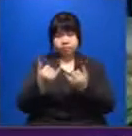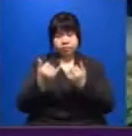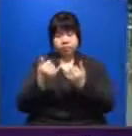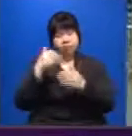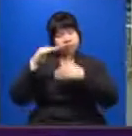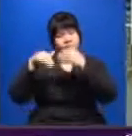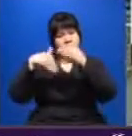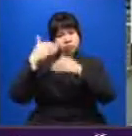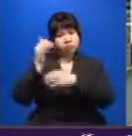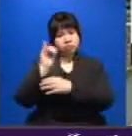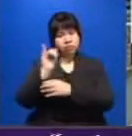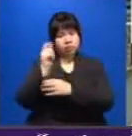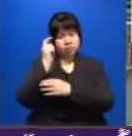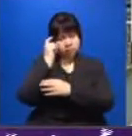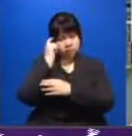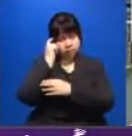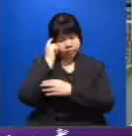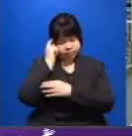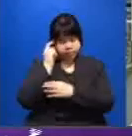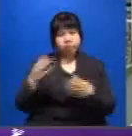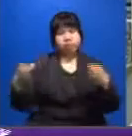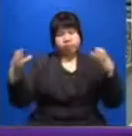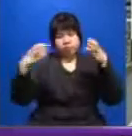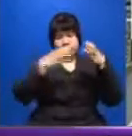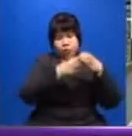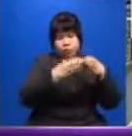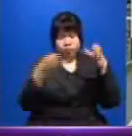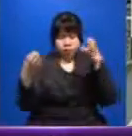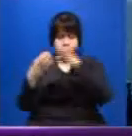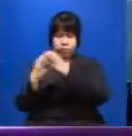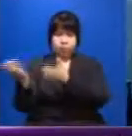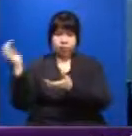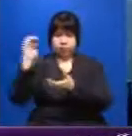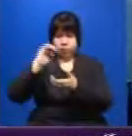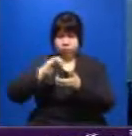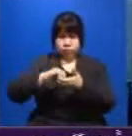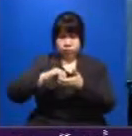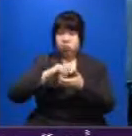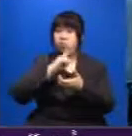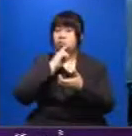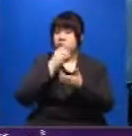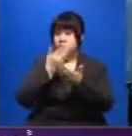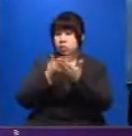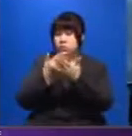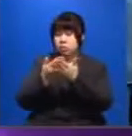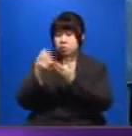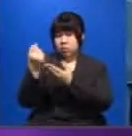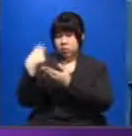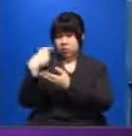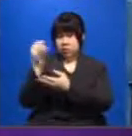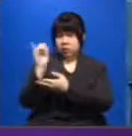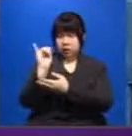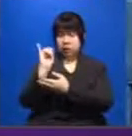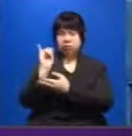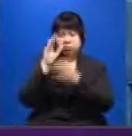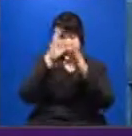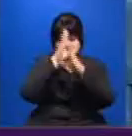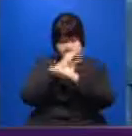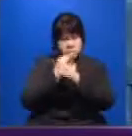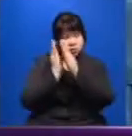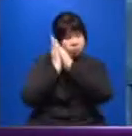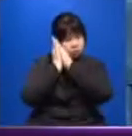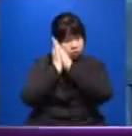คืบหน้าจึงตัดสินใจรวมกลุ่มกันอีกครั้งและหากยังไม่ได้รับเงินจะค้างคืนที่ศูนย์ราชการแจ้งวัฒนะร่วมกับพระ